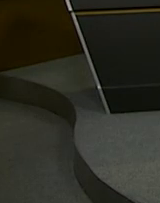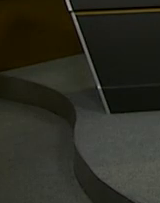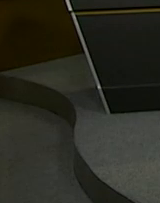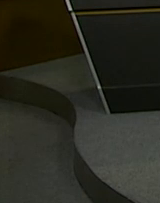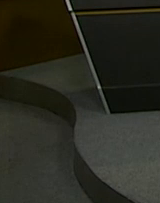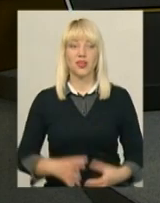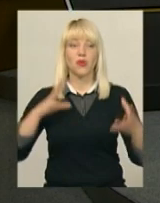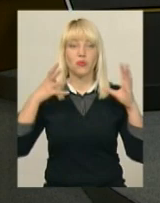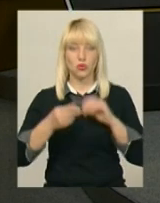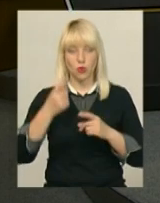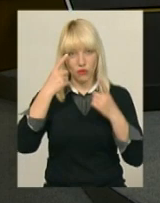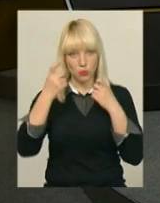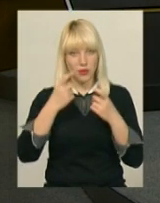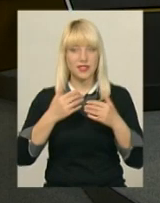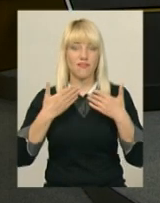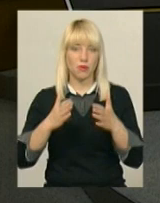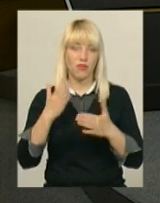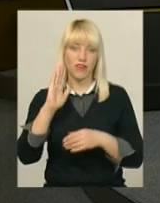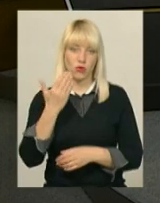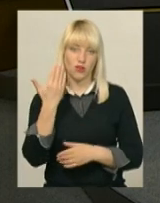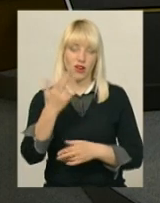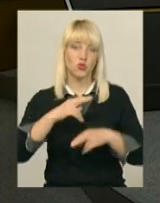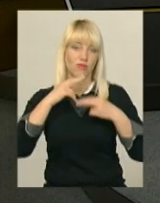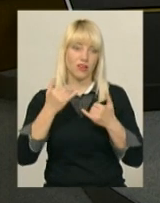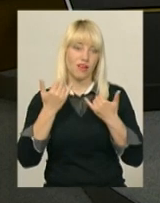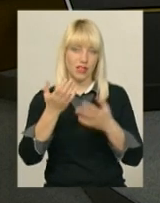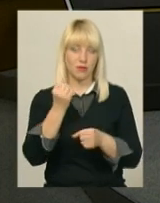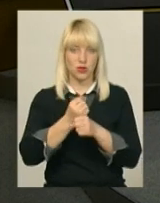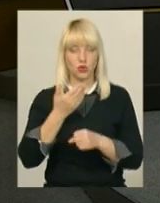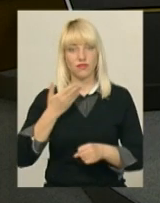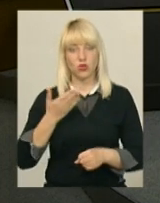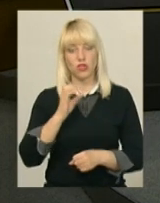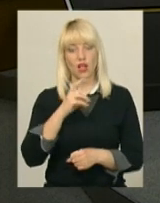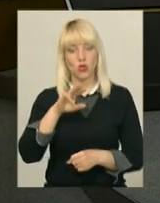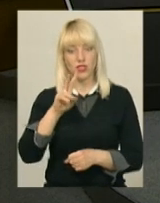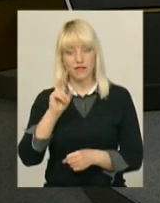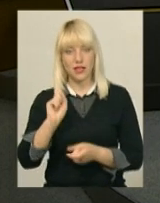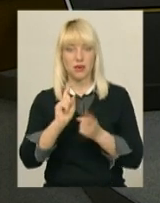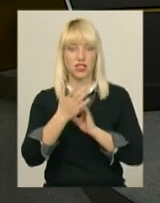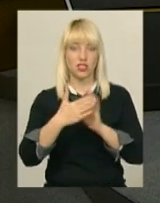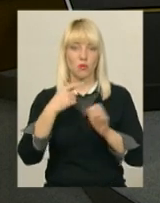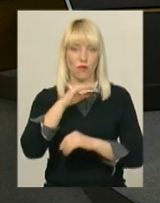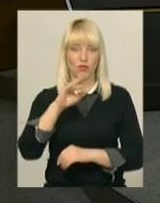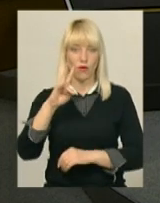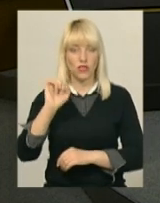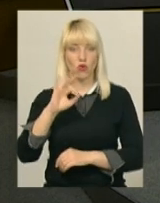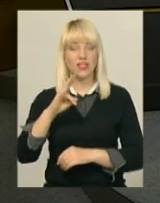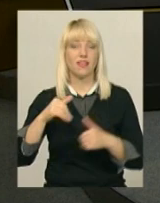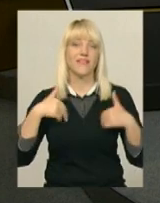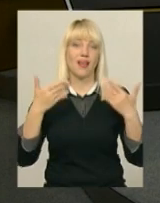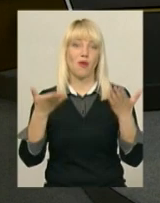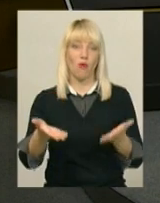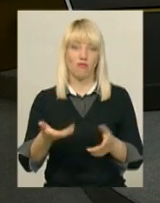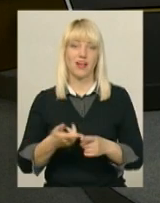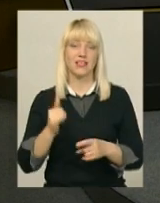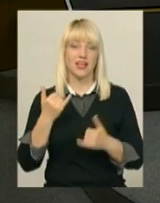Підсумковий інформаційний випуск «Вівторка» до вашої уваги. В студії працюють ведуча Ярослава Антошевська, перекладач на жестову мову Оксана Фіновська. Ми вітаємо